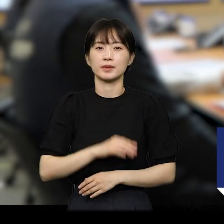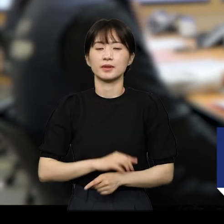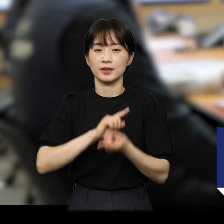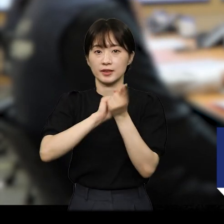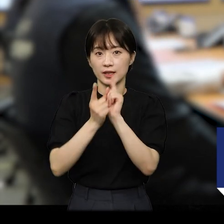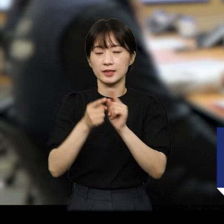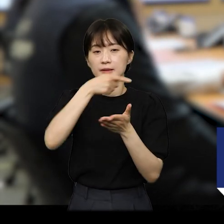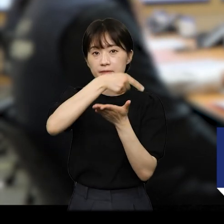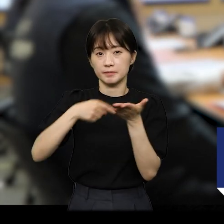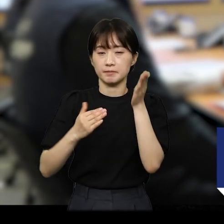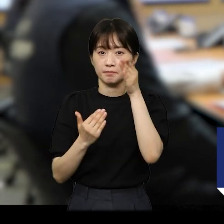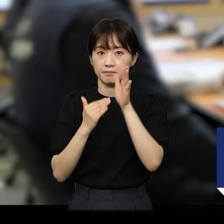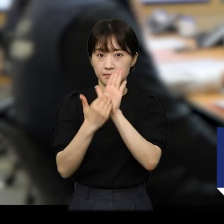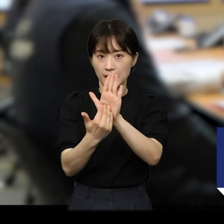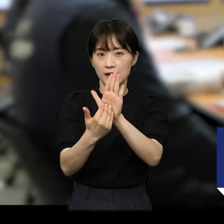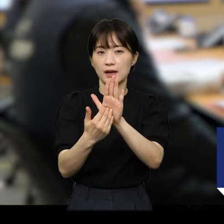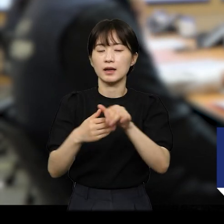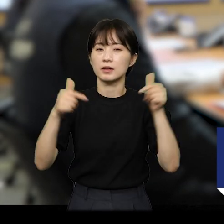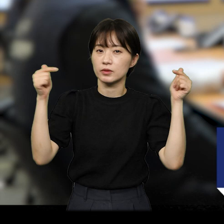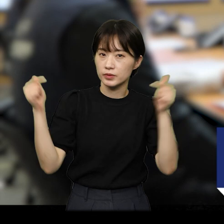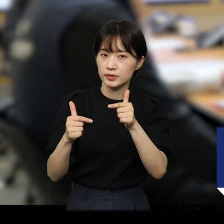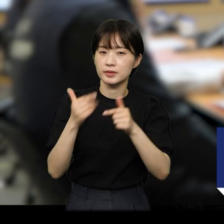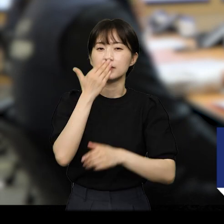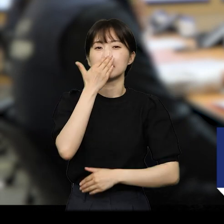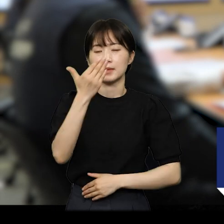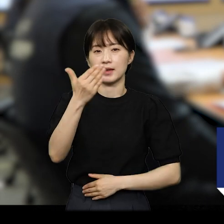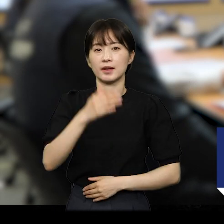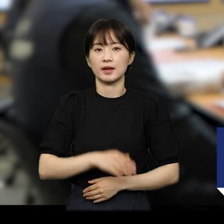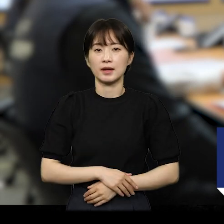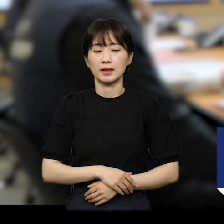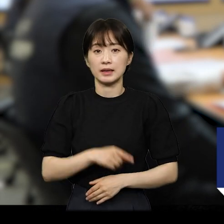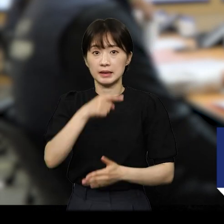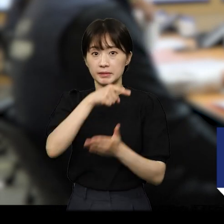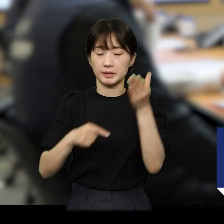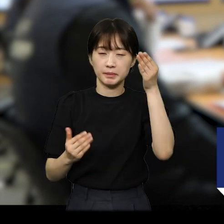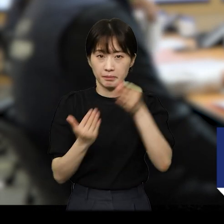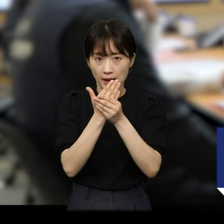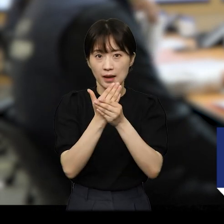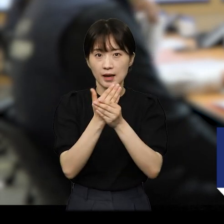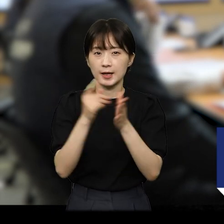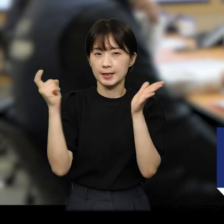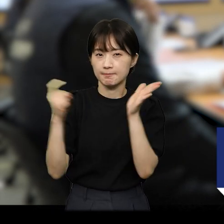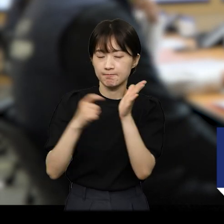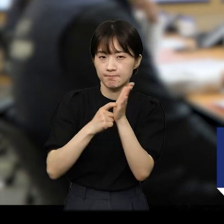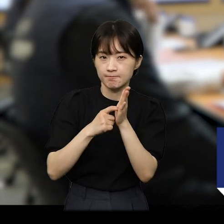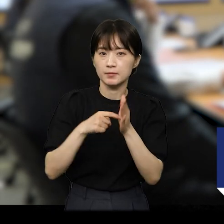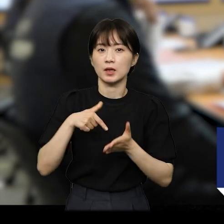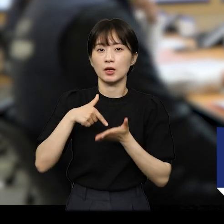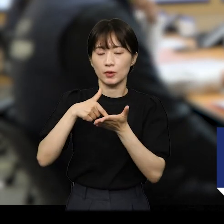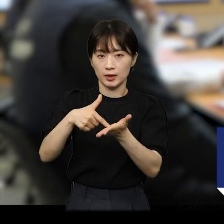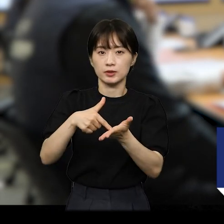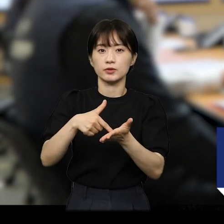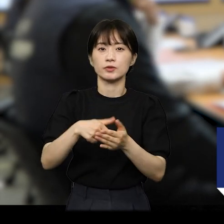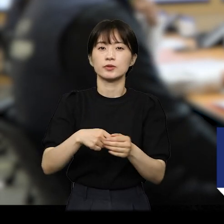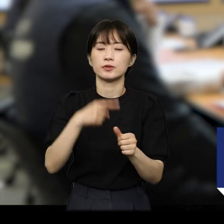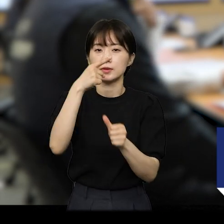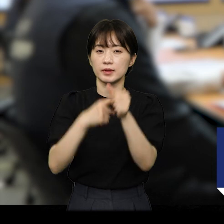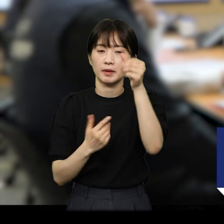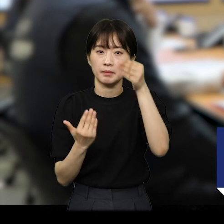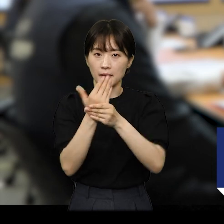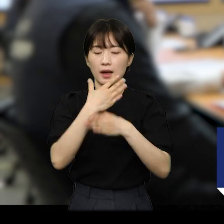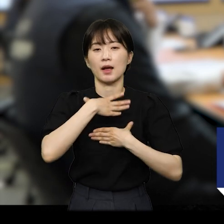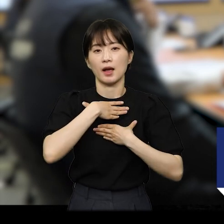없어도 피해를 예방하고 줄일 수는 있습니다. 수해가 발생하면 신속하게 광진구